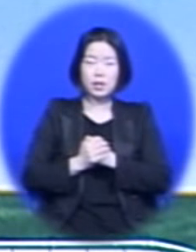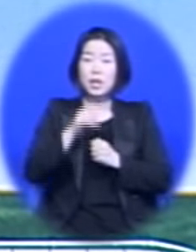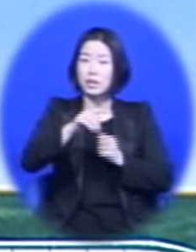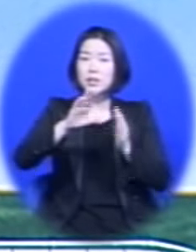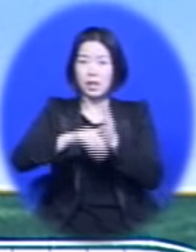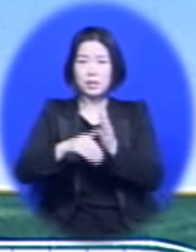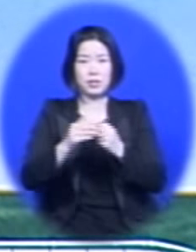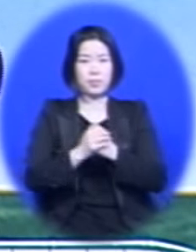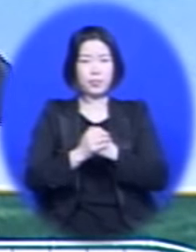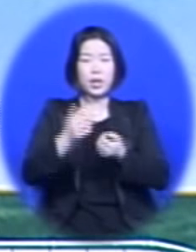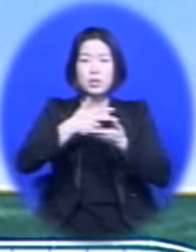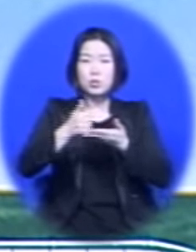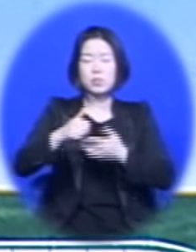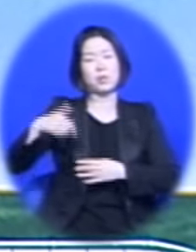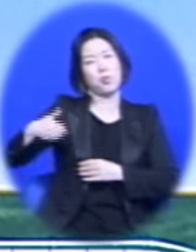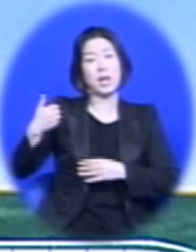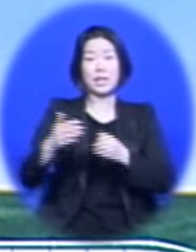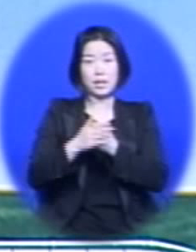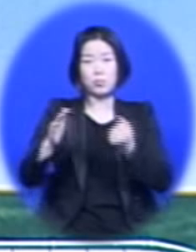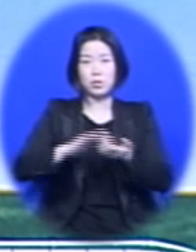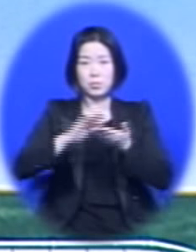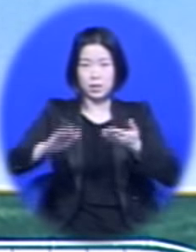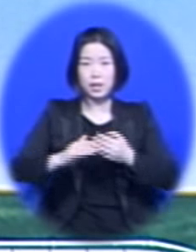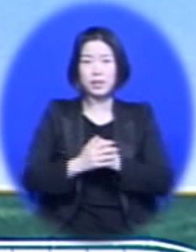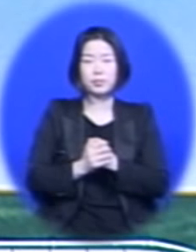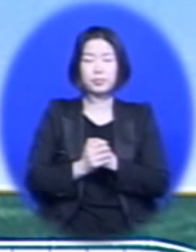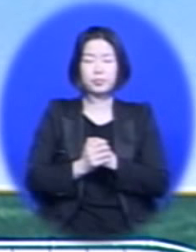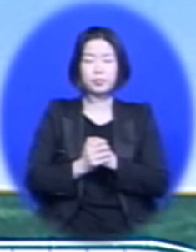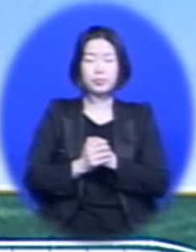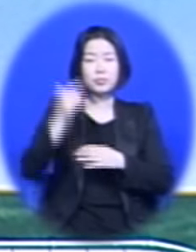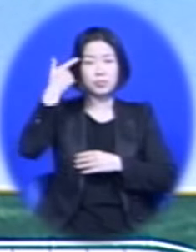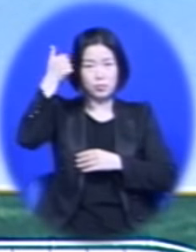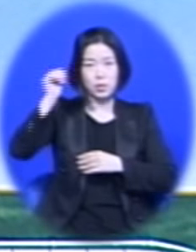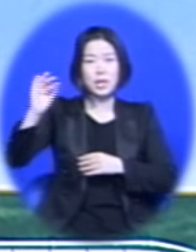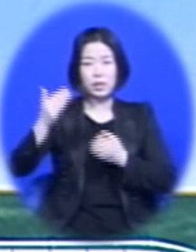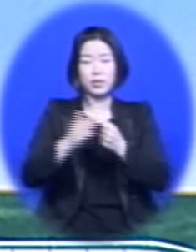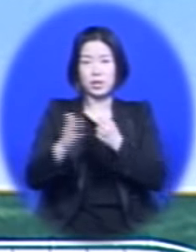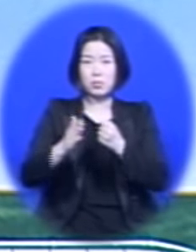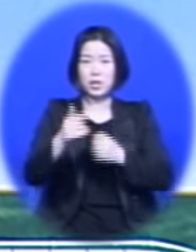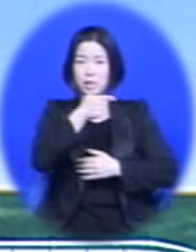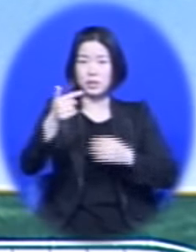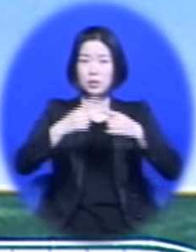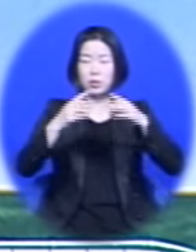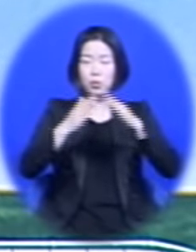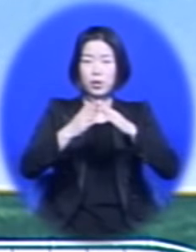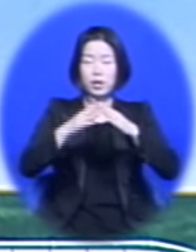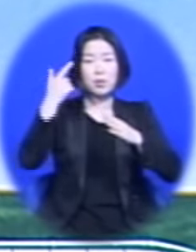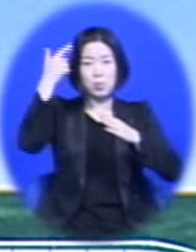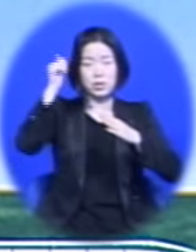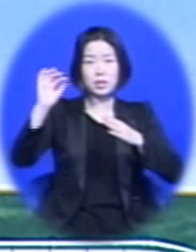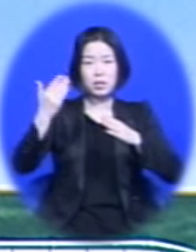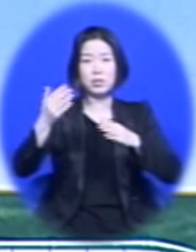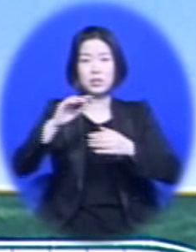그때는 주님을 몰랐기 때문입니다. 목사가 되었으니 큰 교회 목사가 되어야 되는 게 당연하다고